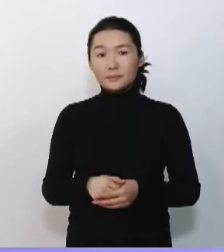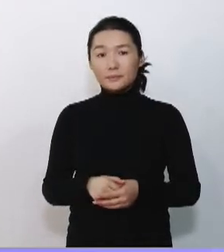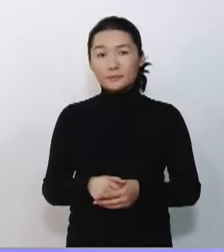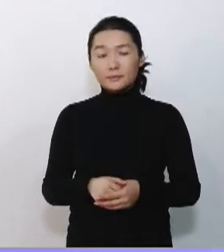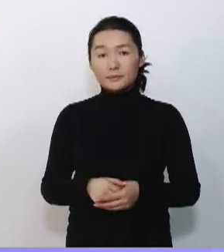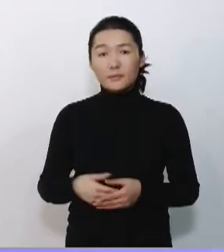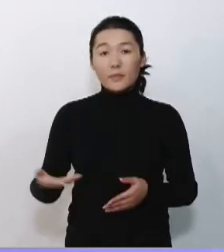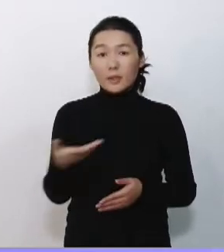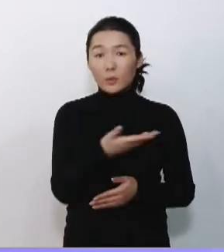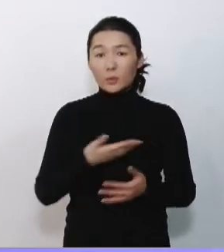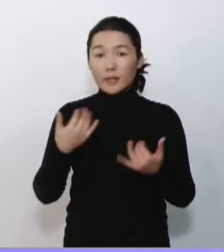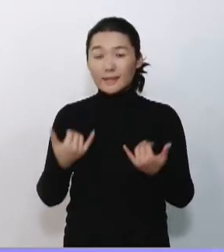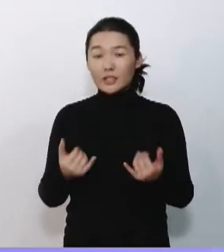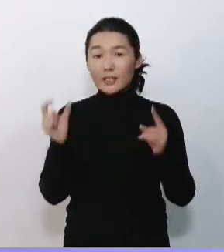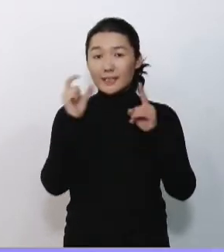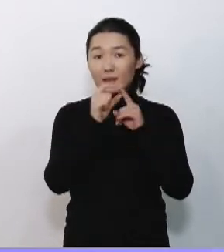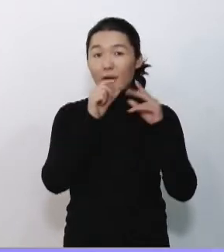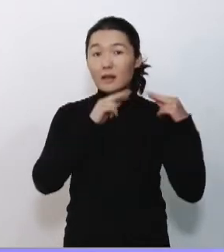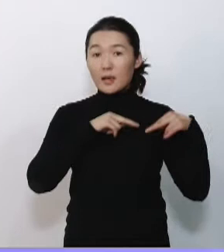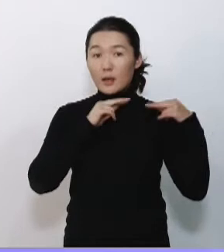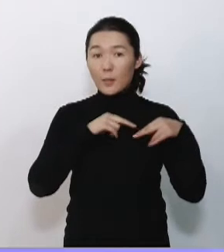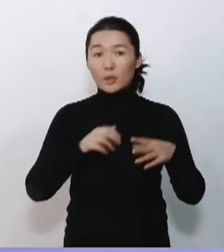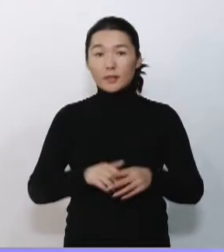У нас сейчас, ребята, словарная работа.